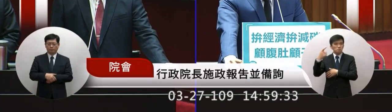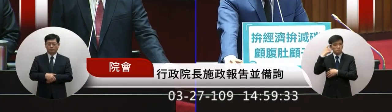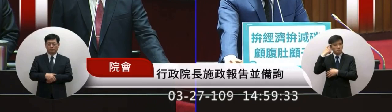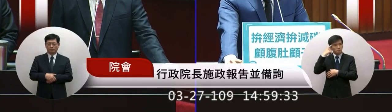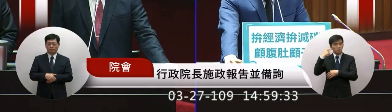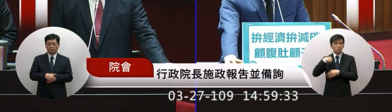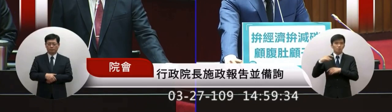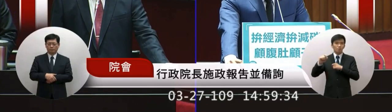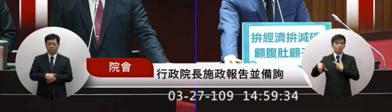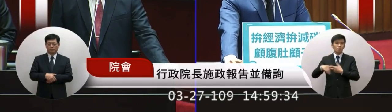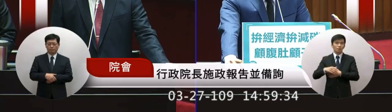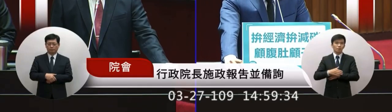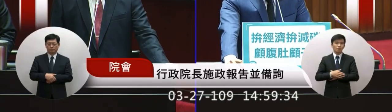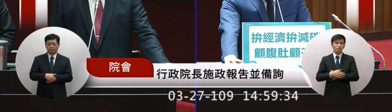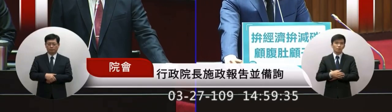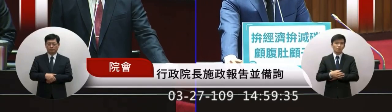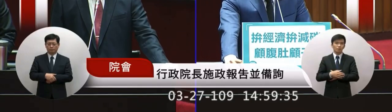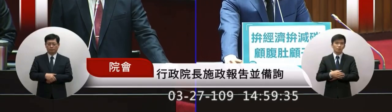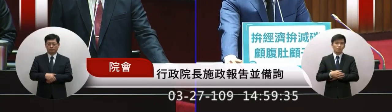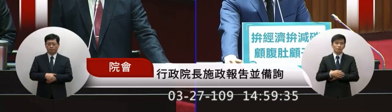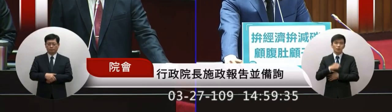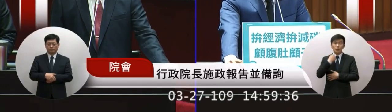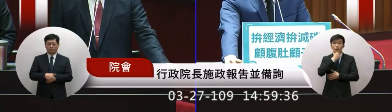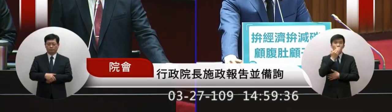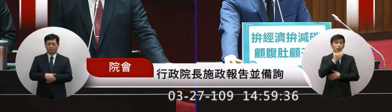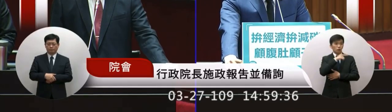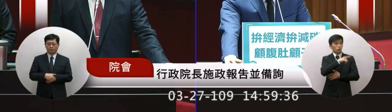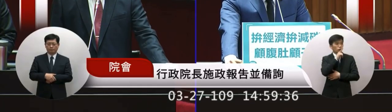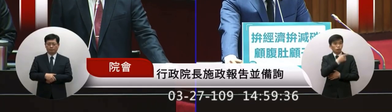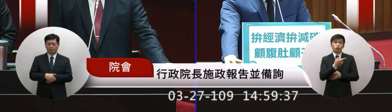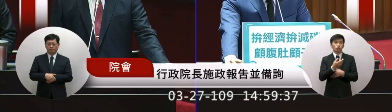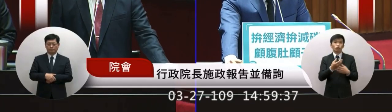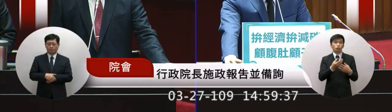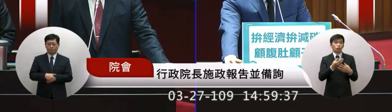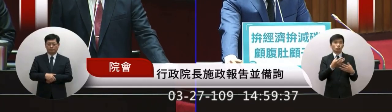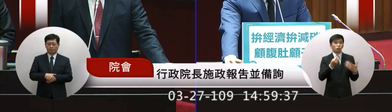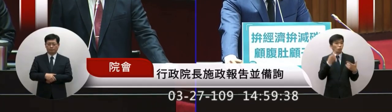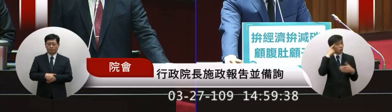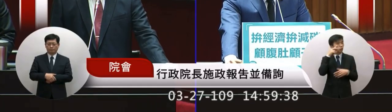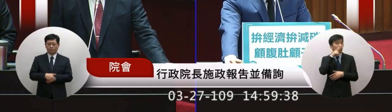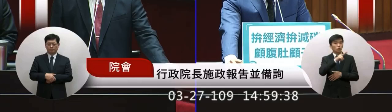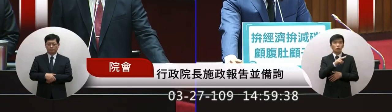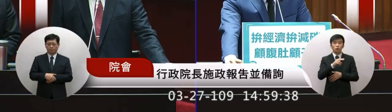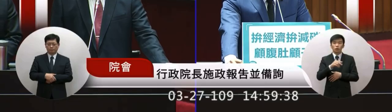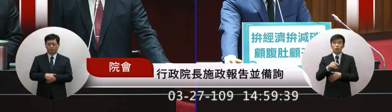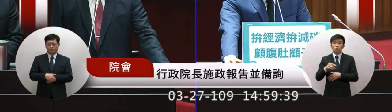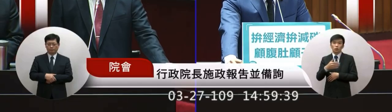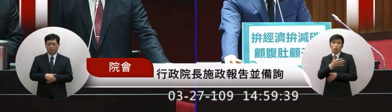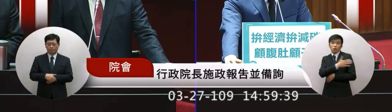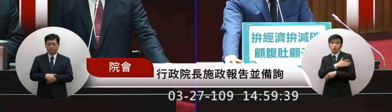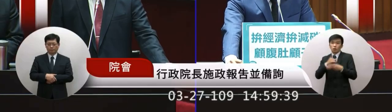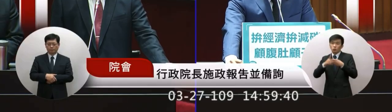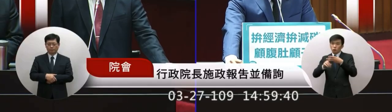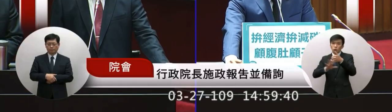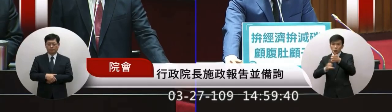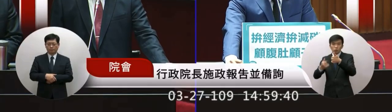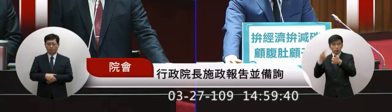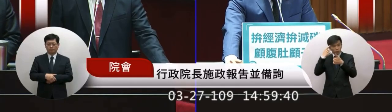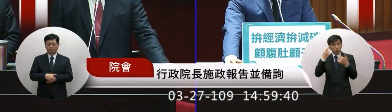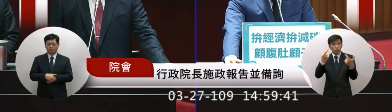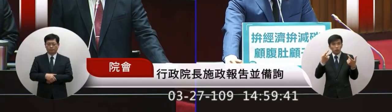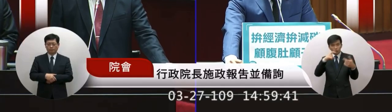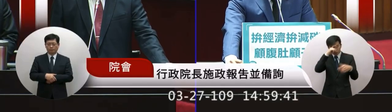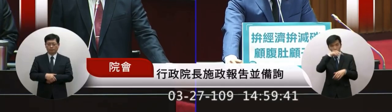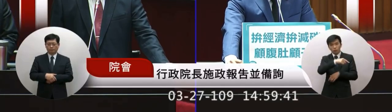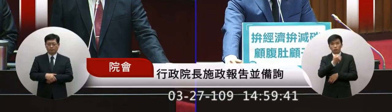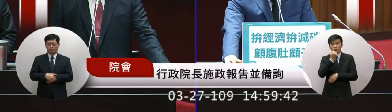一样了。那这个台糖是表示没有意见的吼，那农委会的那个陈主委是说希望可以如此。阿兰省部